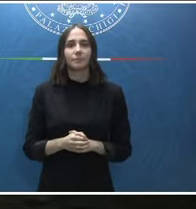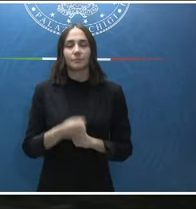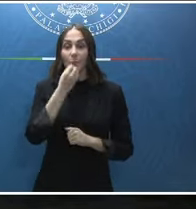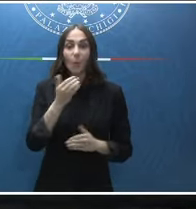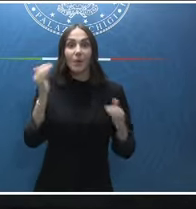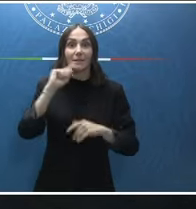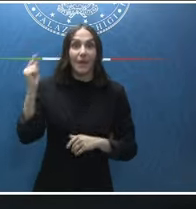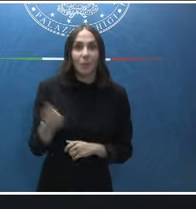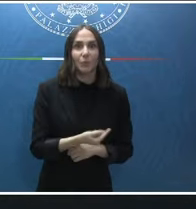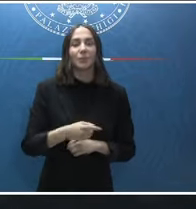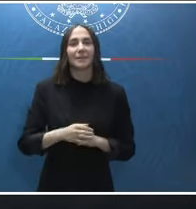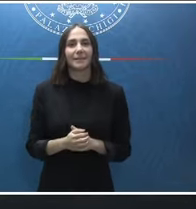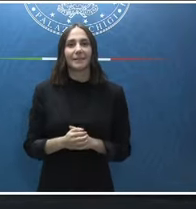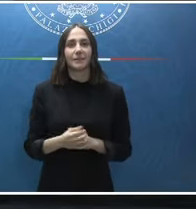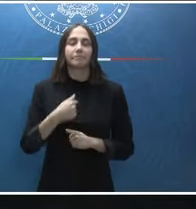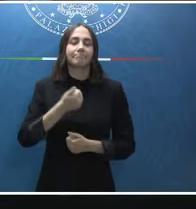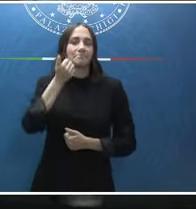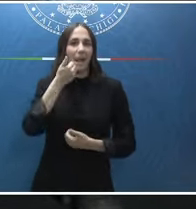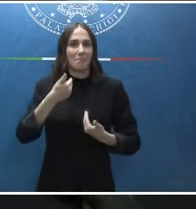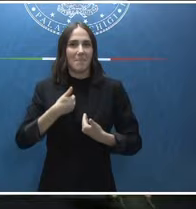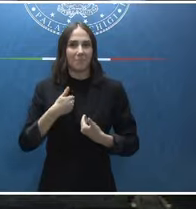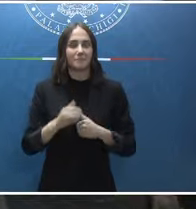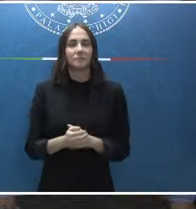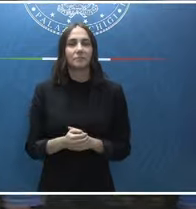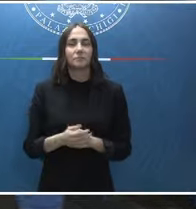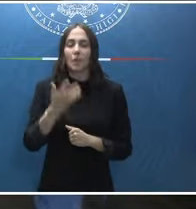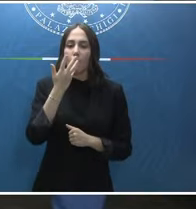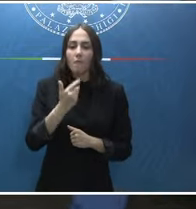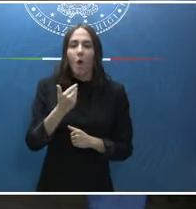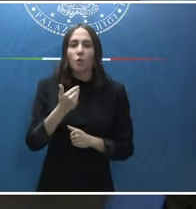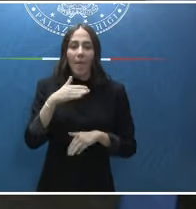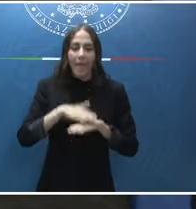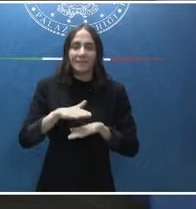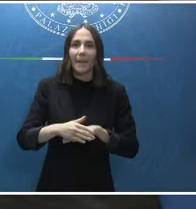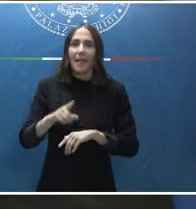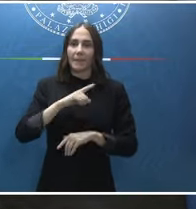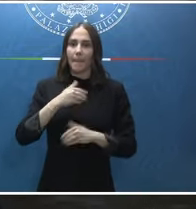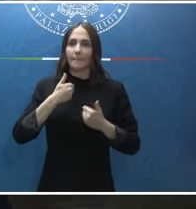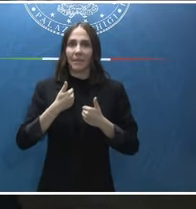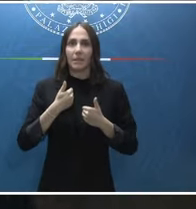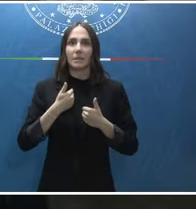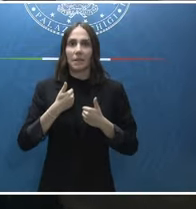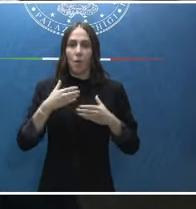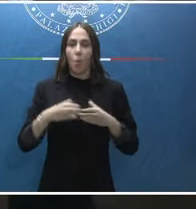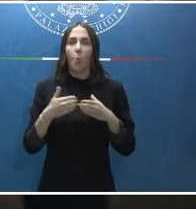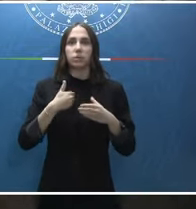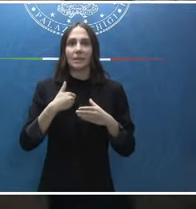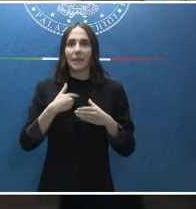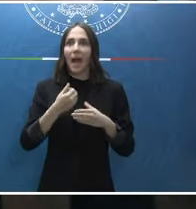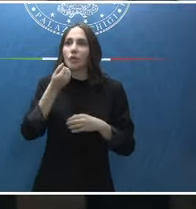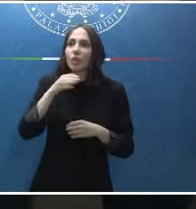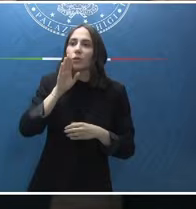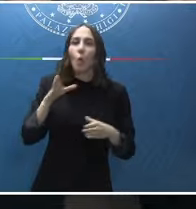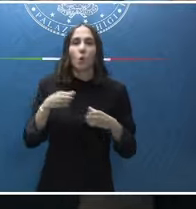Buonasera a tutti, io sono una mamma e voglio raccontarvi la mia esperienza in comunità, la esperienza dei genitori in